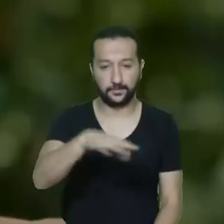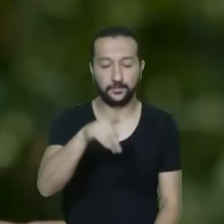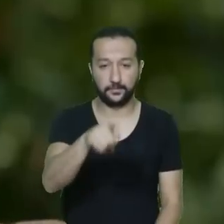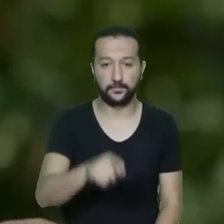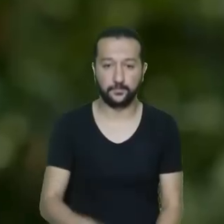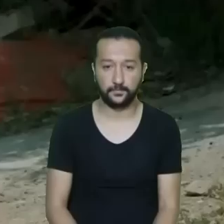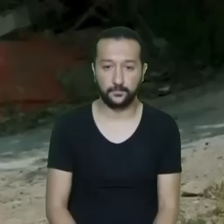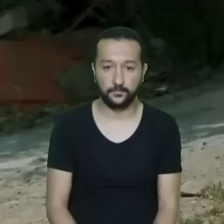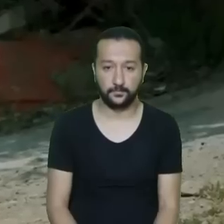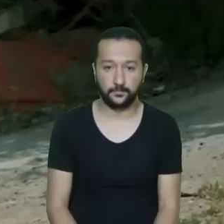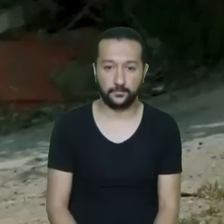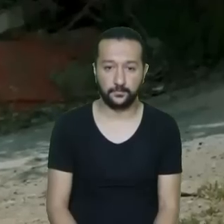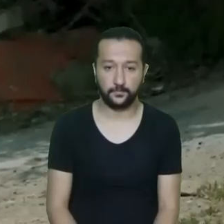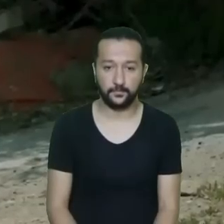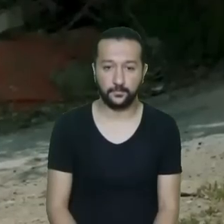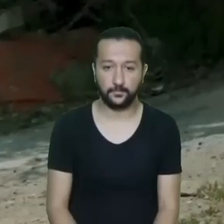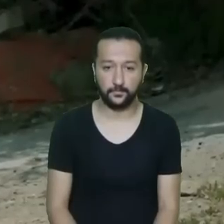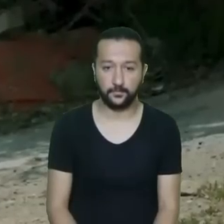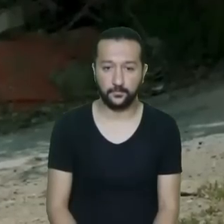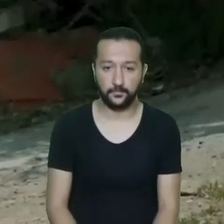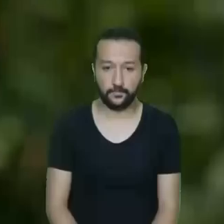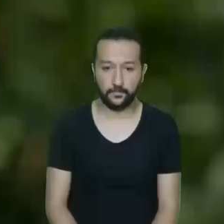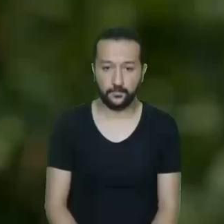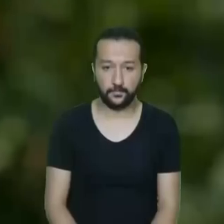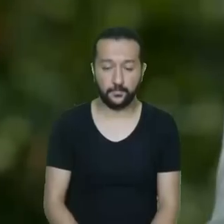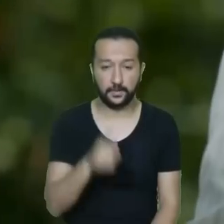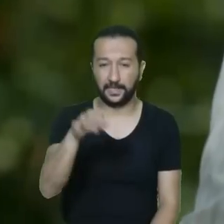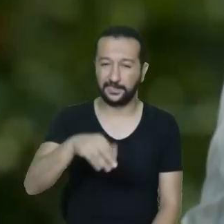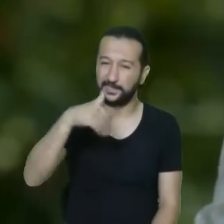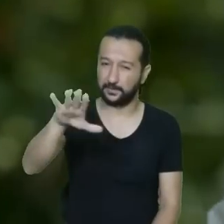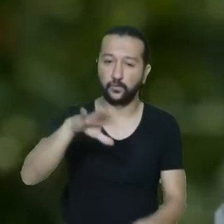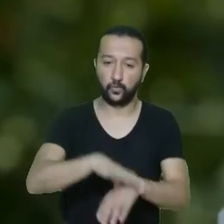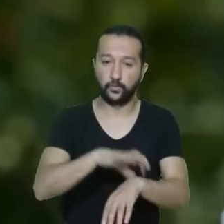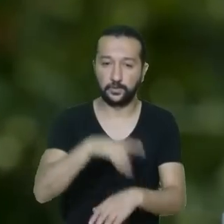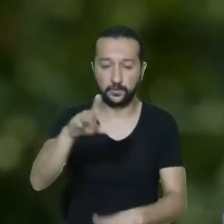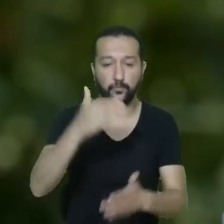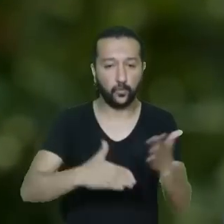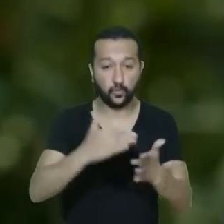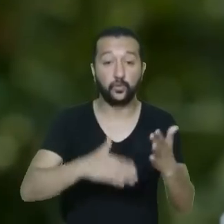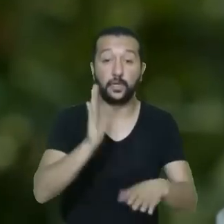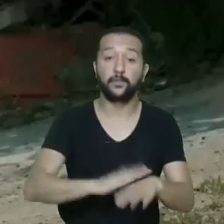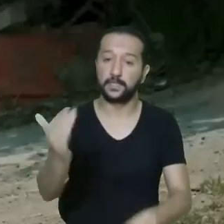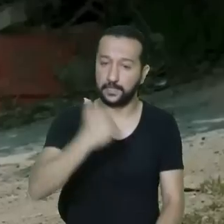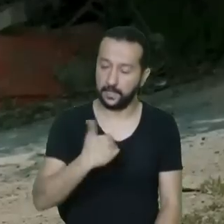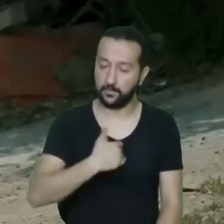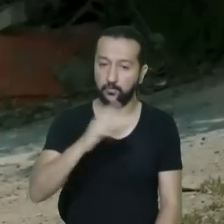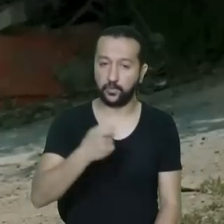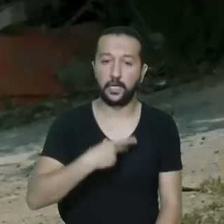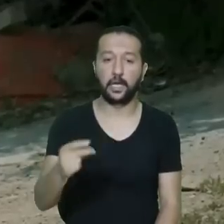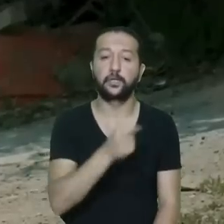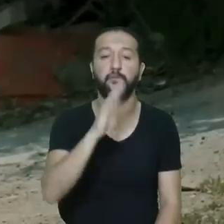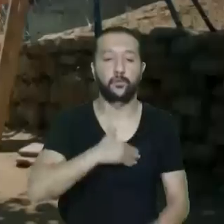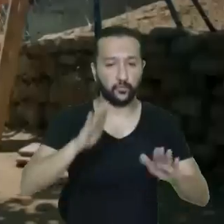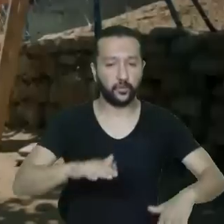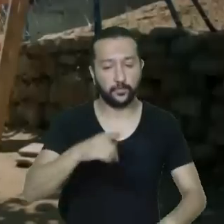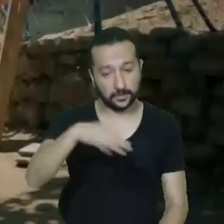şunuzu. İleride Zümrüt koluna sepet takmış bir kadınla öpüşüyor. Sen şimdi git kuyumcuya. Bozdurmazlarsa gel beni bul. Kaçak halim yok ya